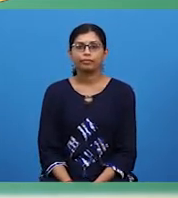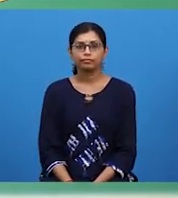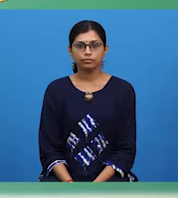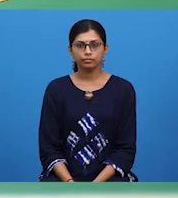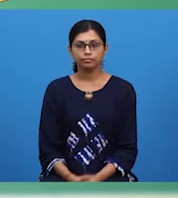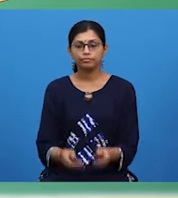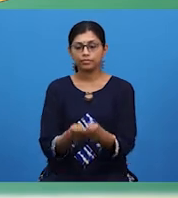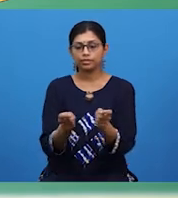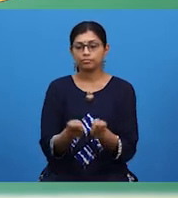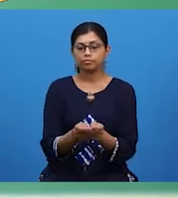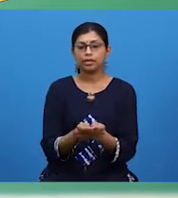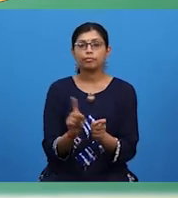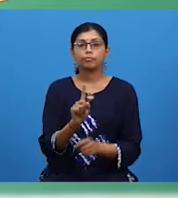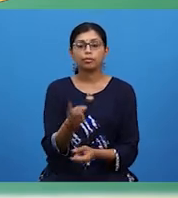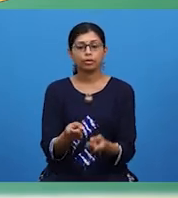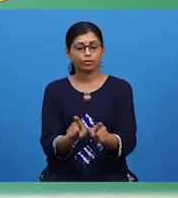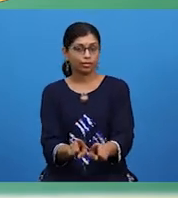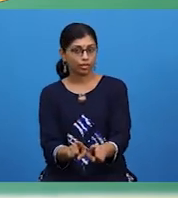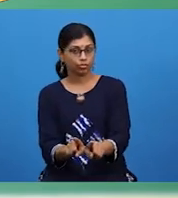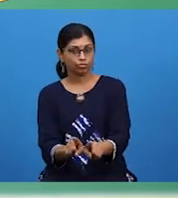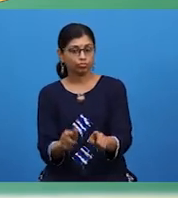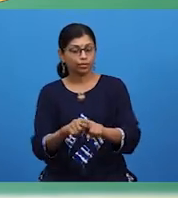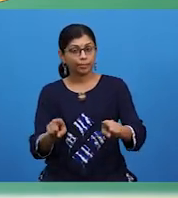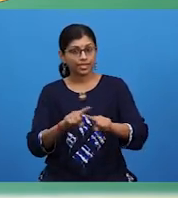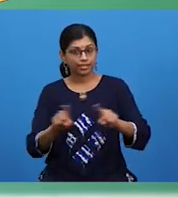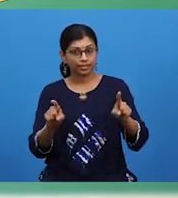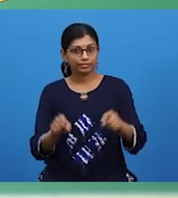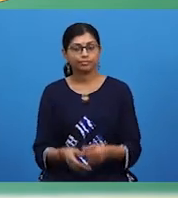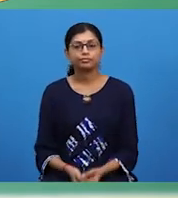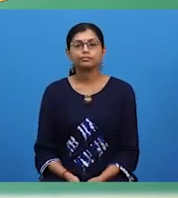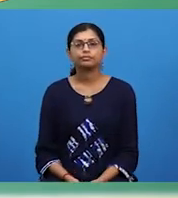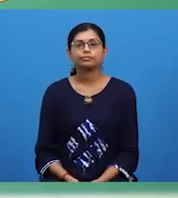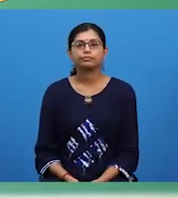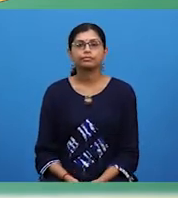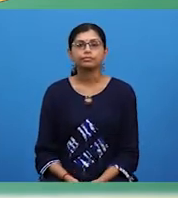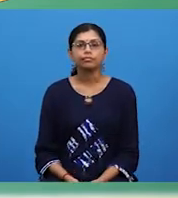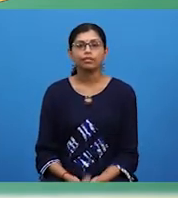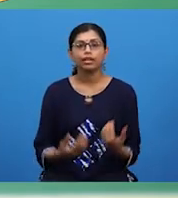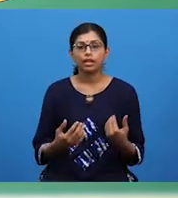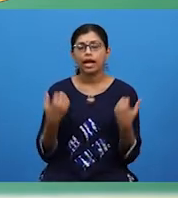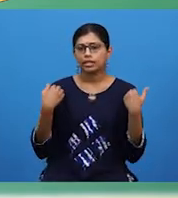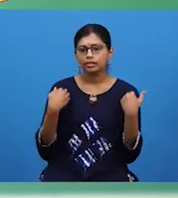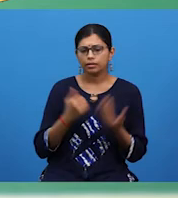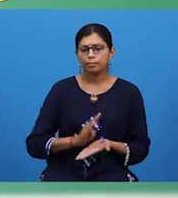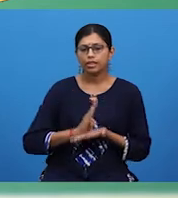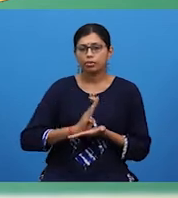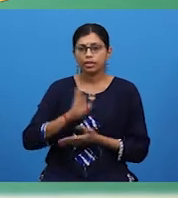dan usus. Selain itu, pencernaan kimia juga melibatkan bantuan enzim.